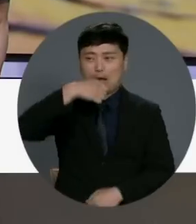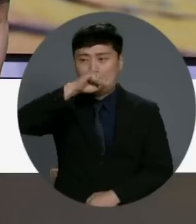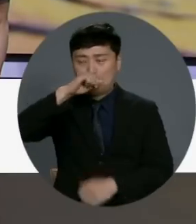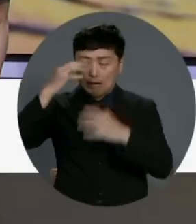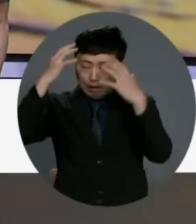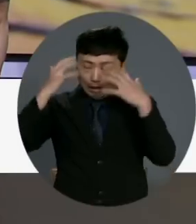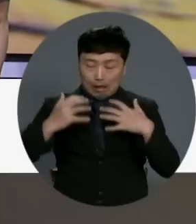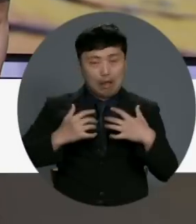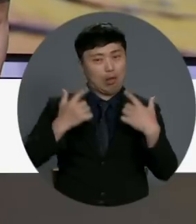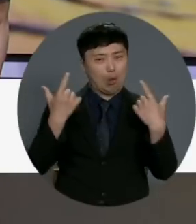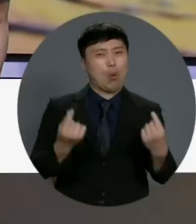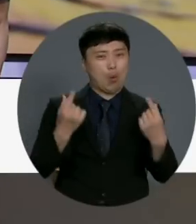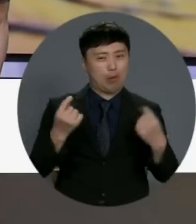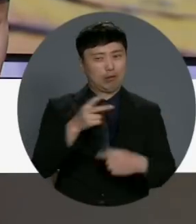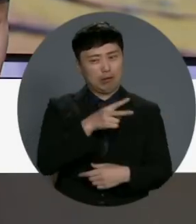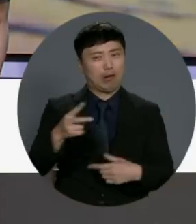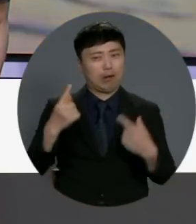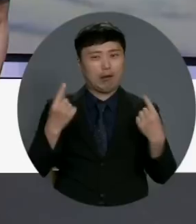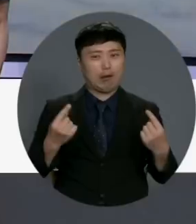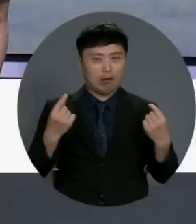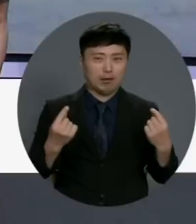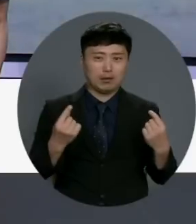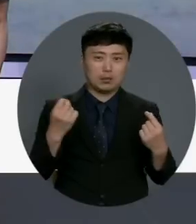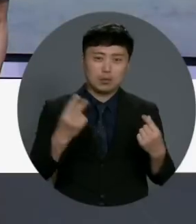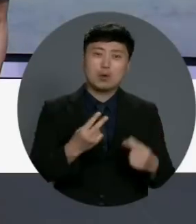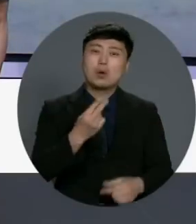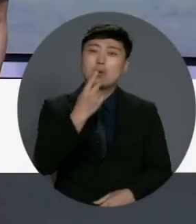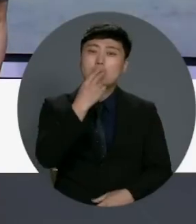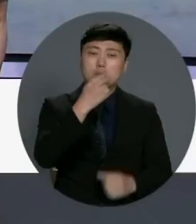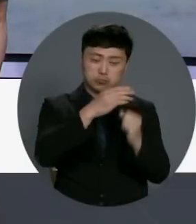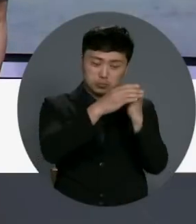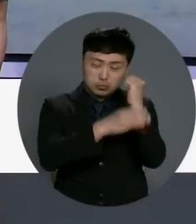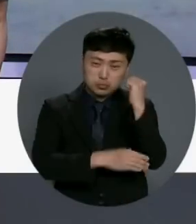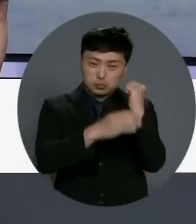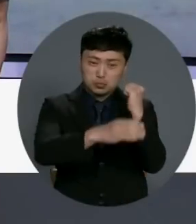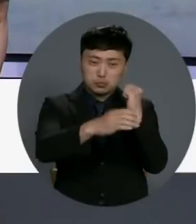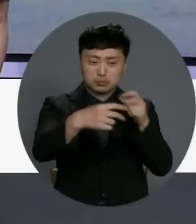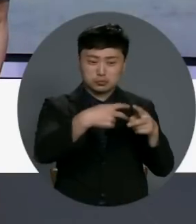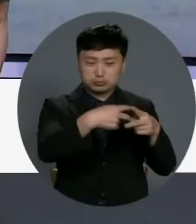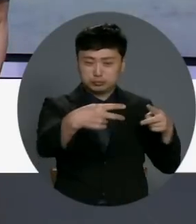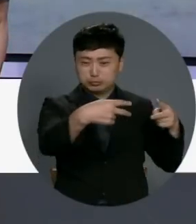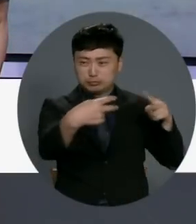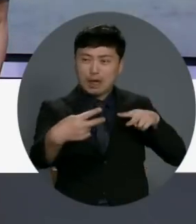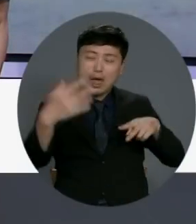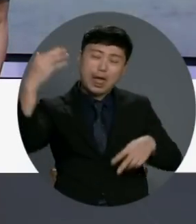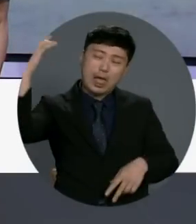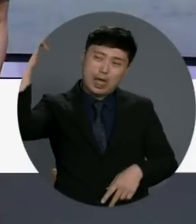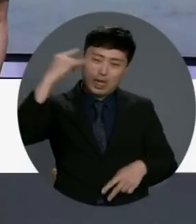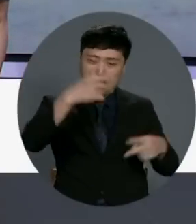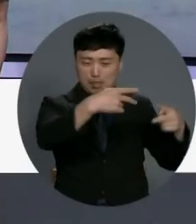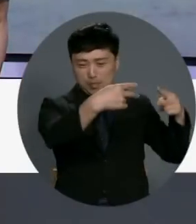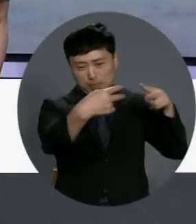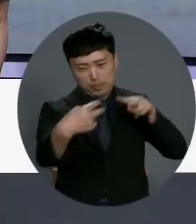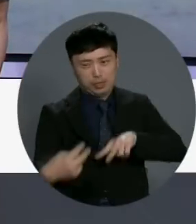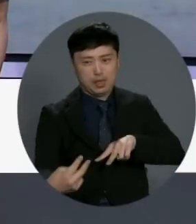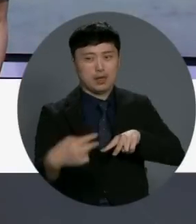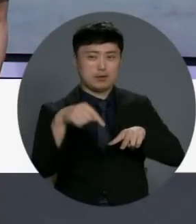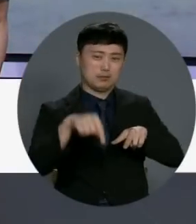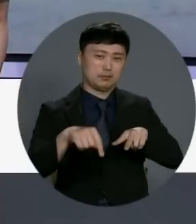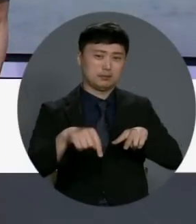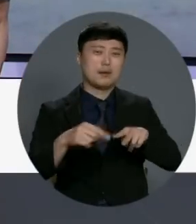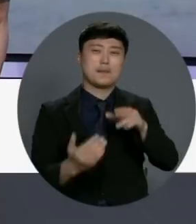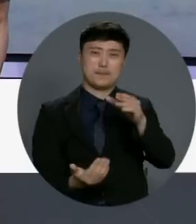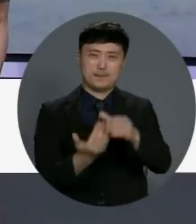실감나는 하루였습니다. 심지어 플라스틱 중앙분리대가 달궈진 아스팔트 열기를 못 이겨 녹아 쓰러지는 일이